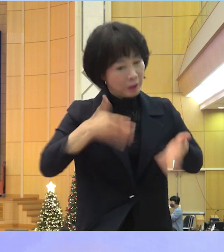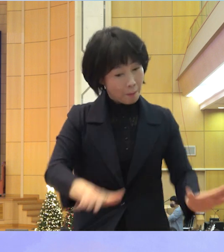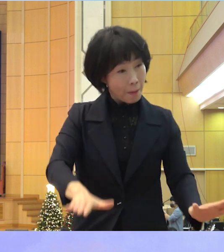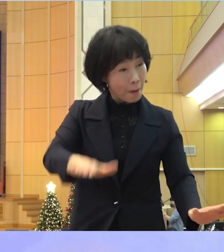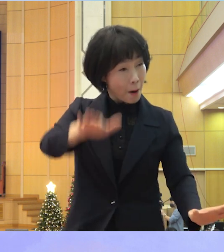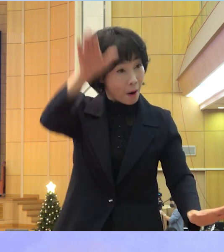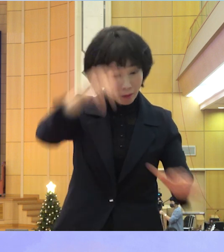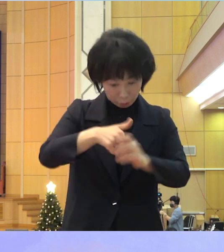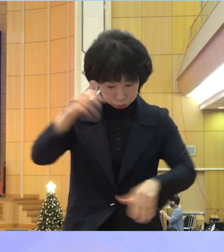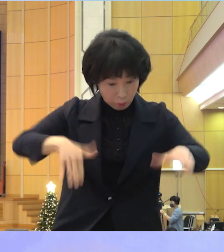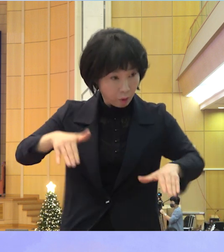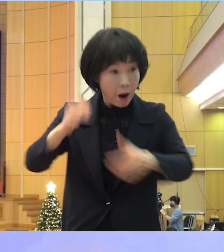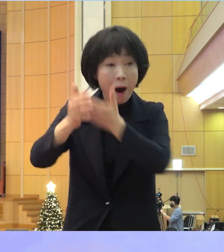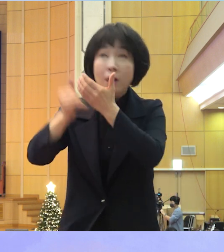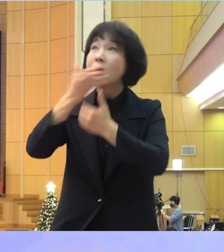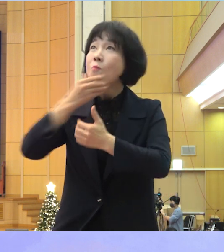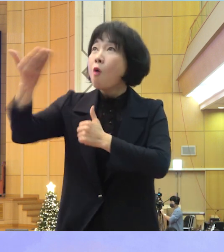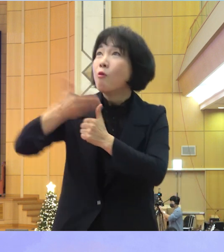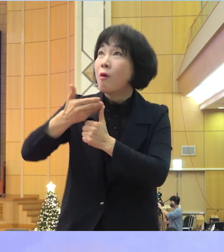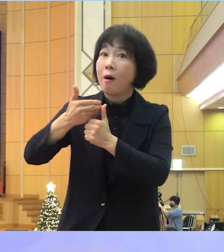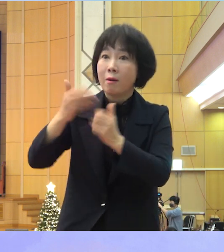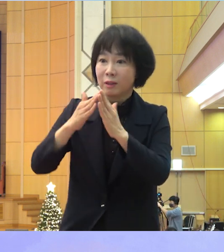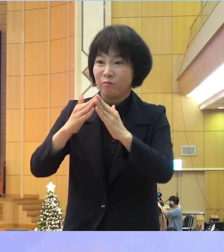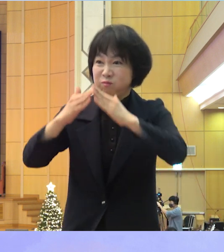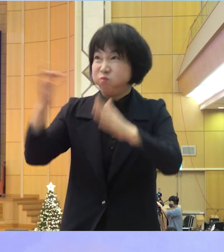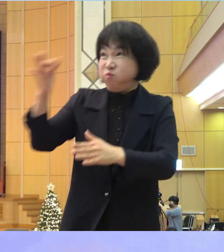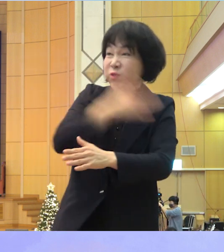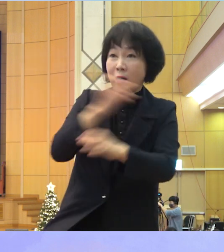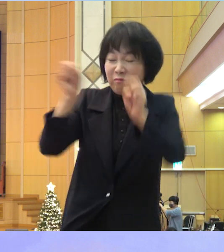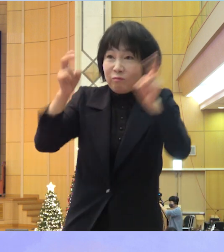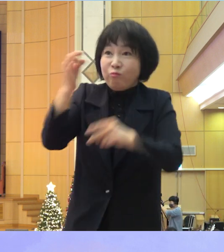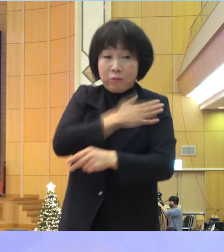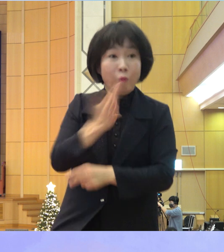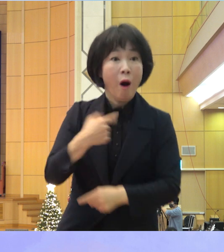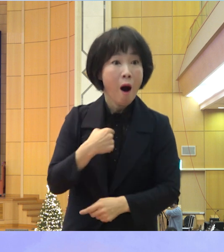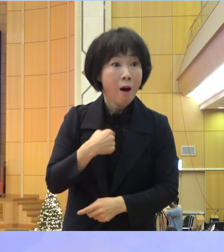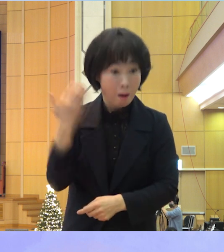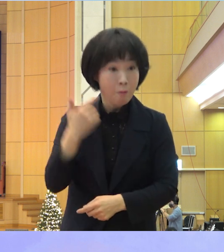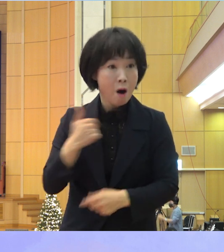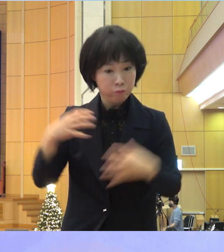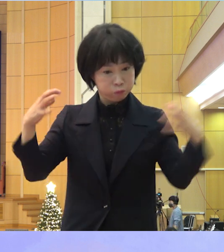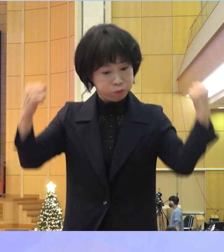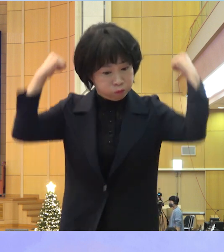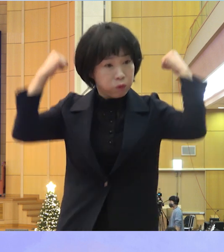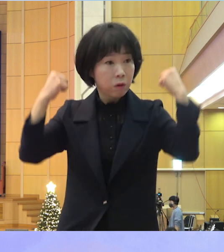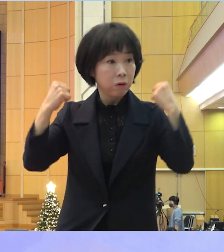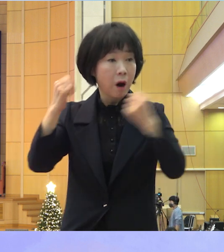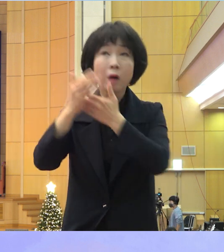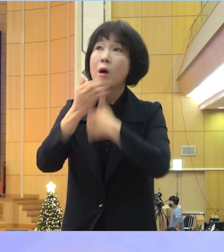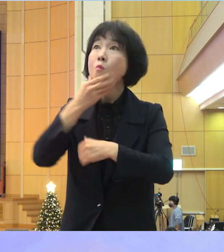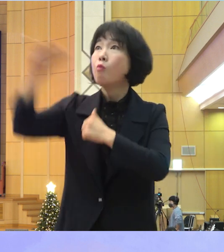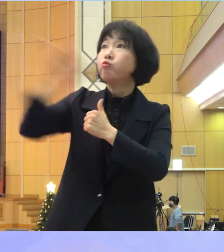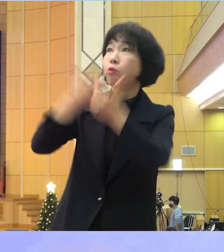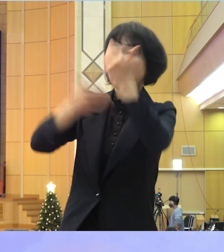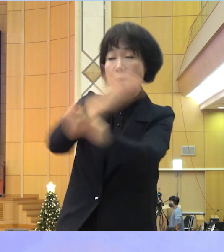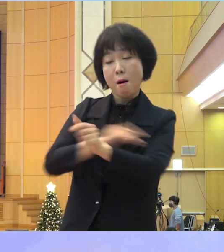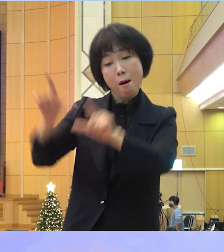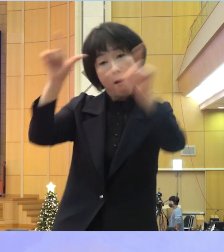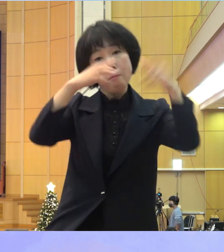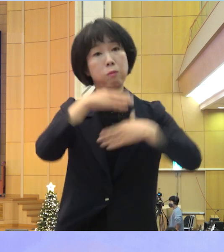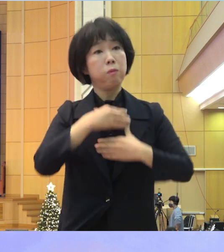뱃속에서 나올 때 우리가 뭐 가지고 나온 거 있어요? 그냥 벌거숭이로 빈몸으로 빈손으로